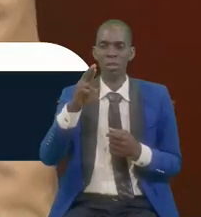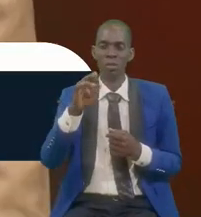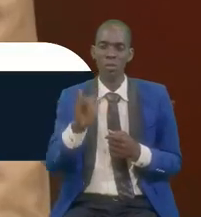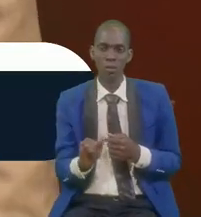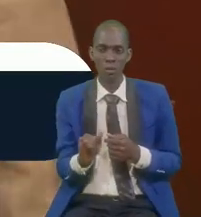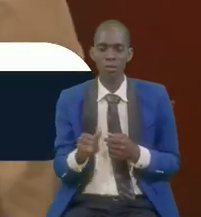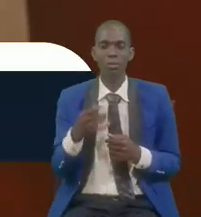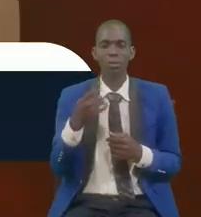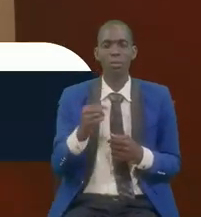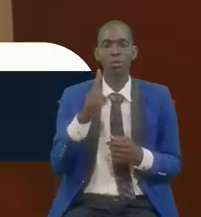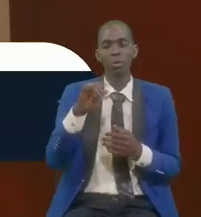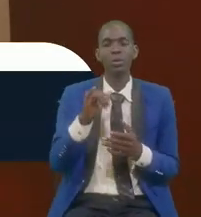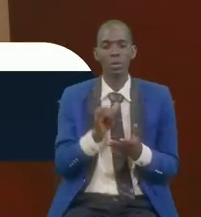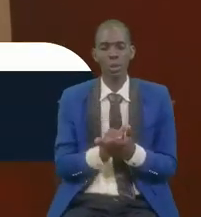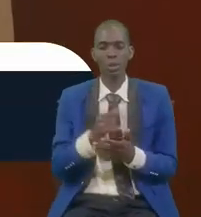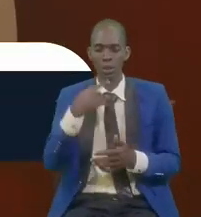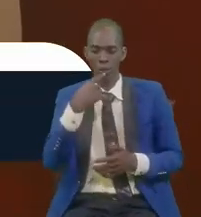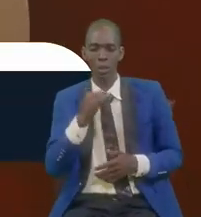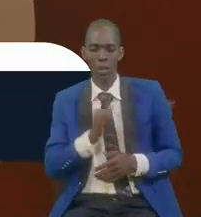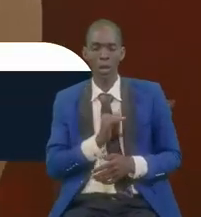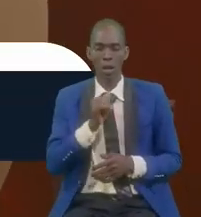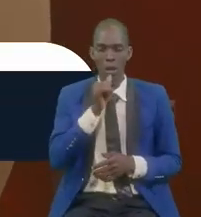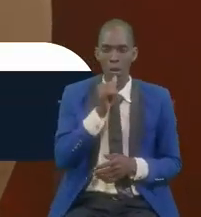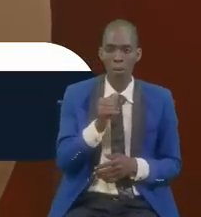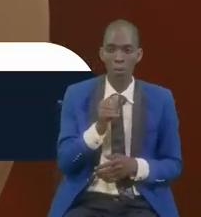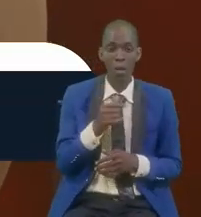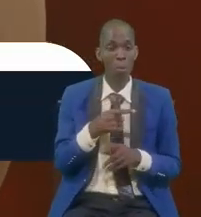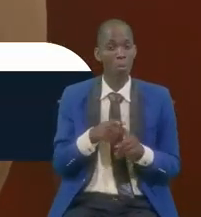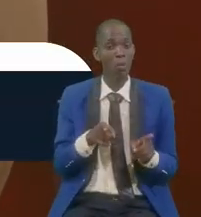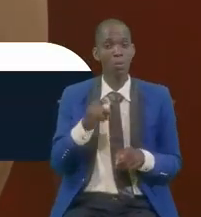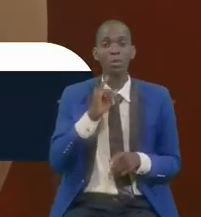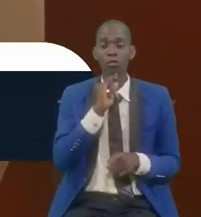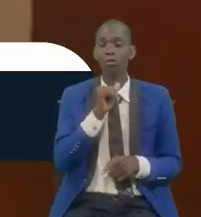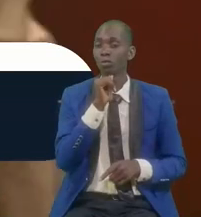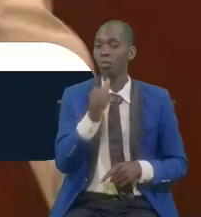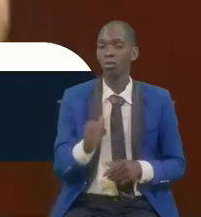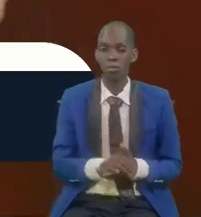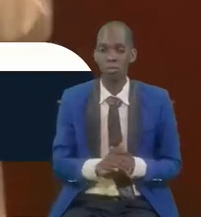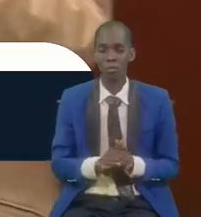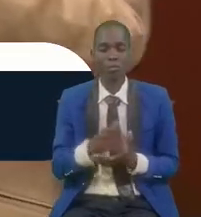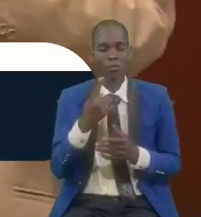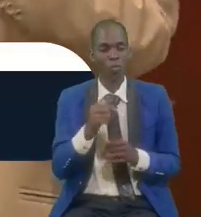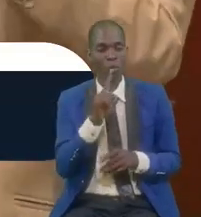théorique, l'autre qu'on professe, je suis et la personne n'est pas.